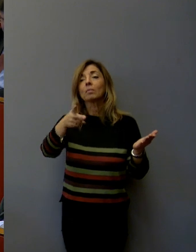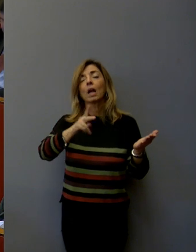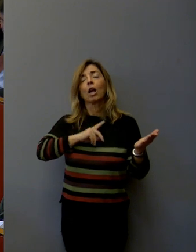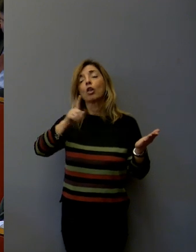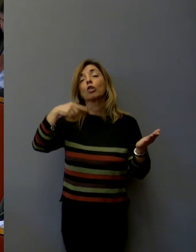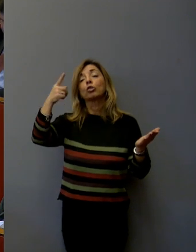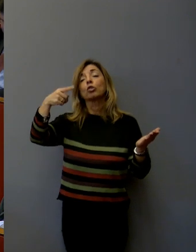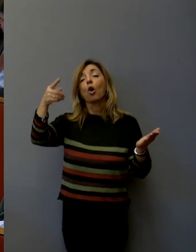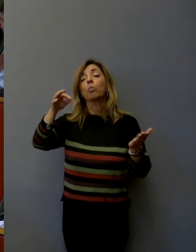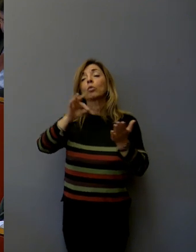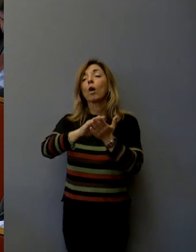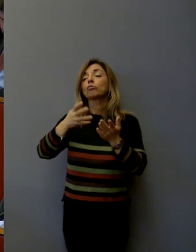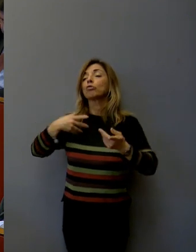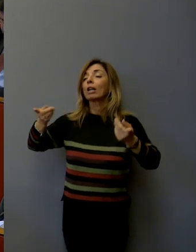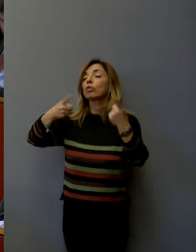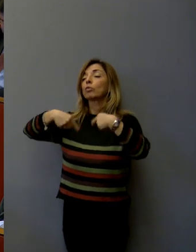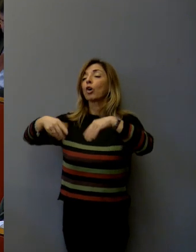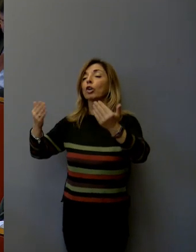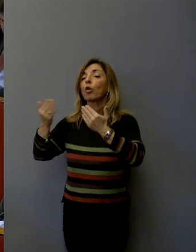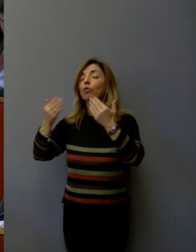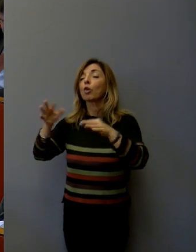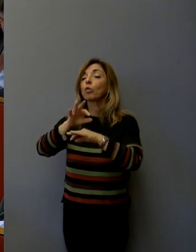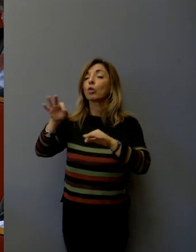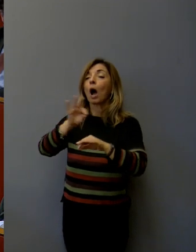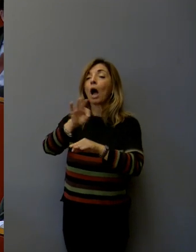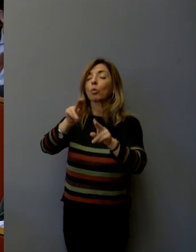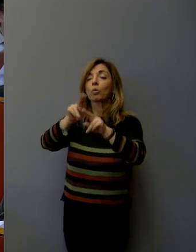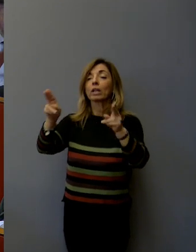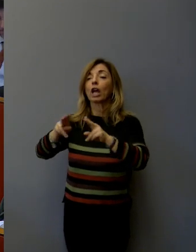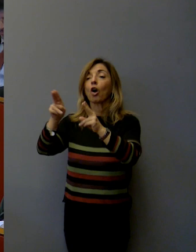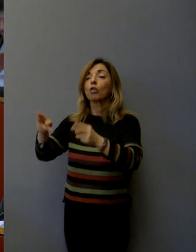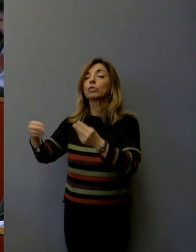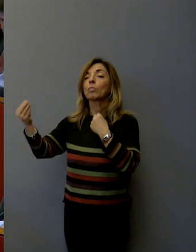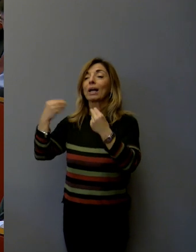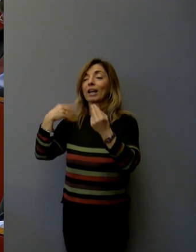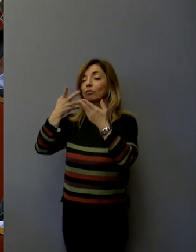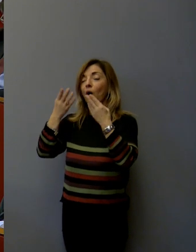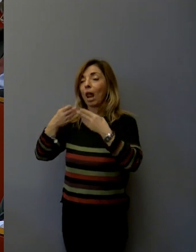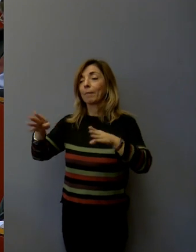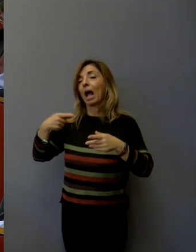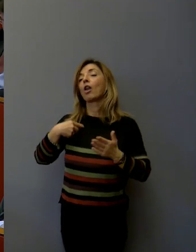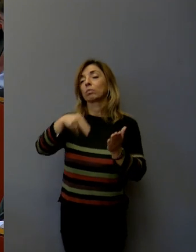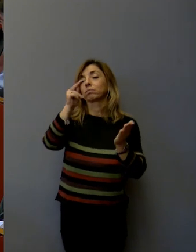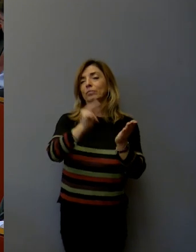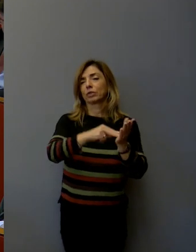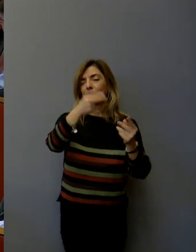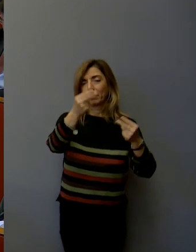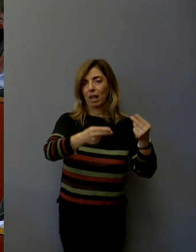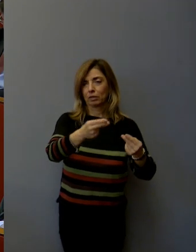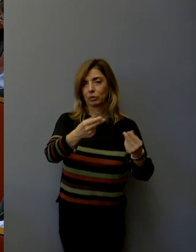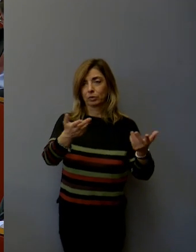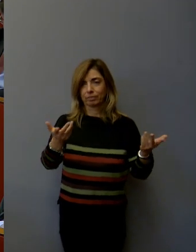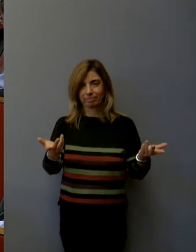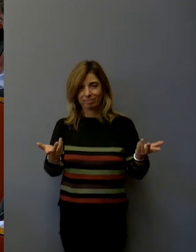confronto o le richieste degli esercizi che vorranno aprire intanto di tavoli di confronto Penso che ormai siamo saturi